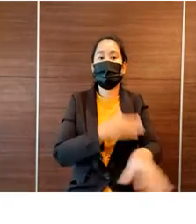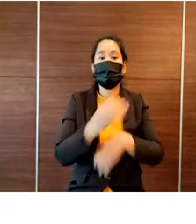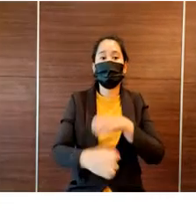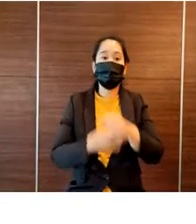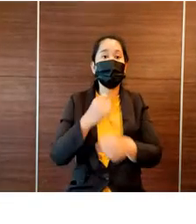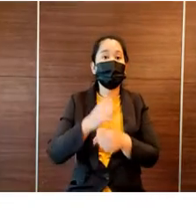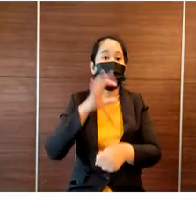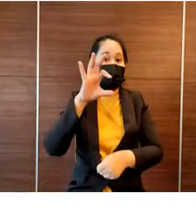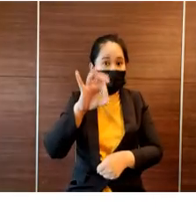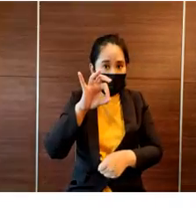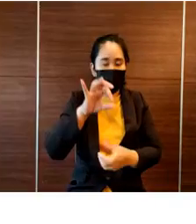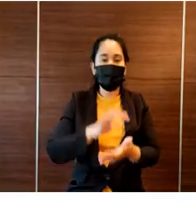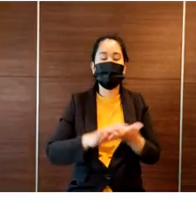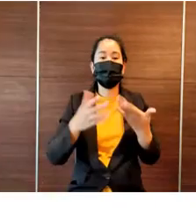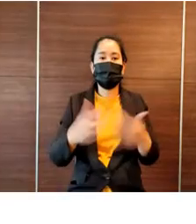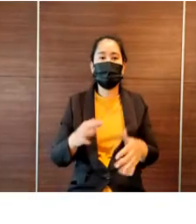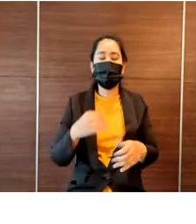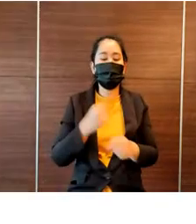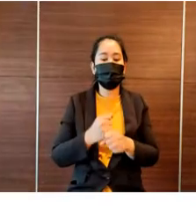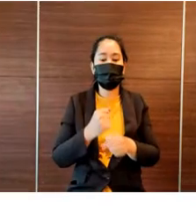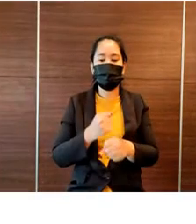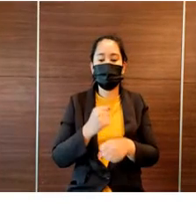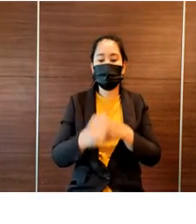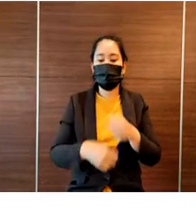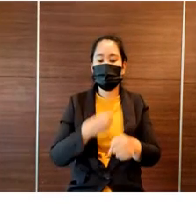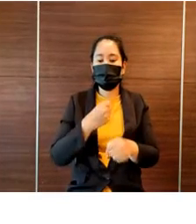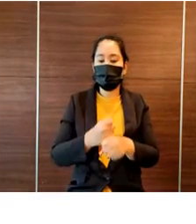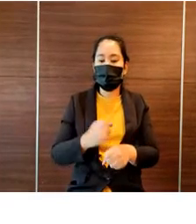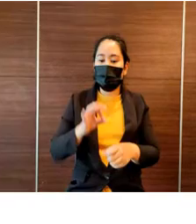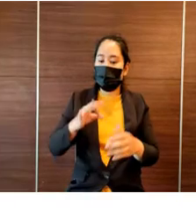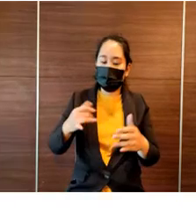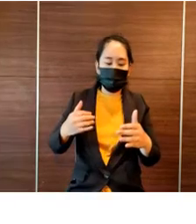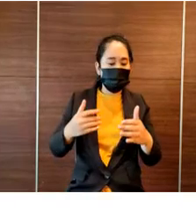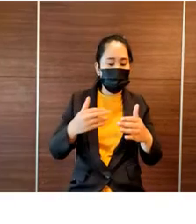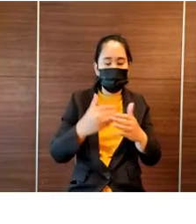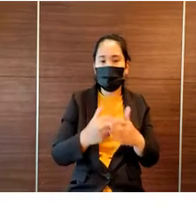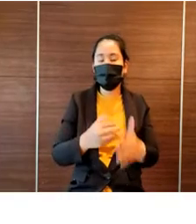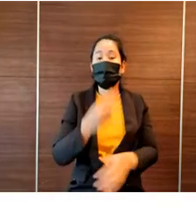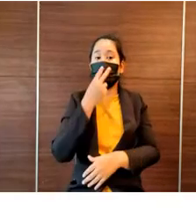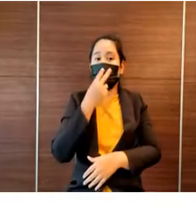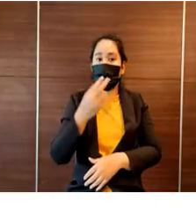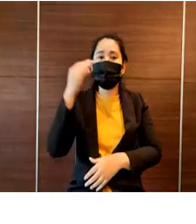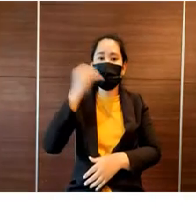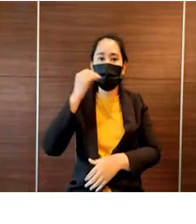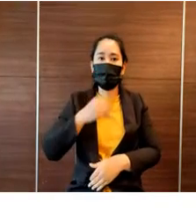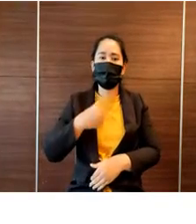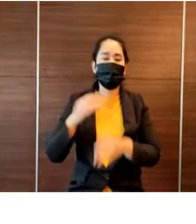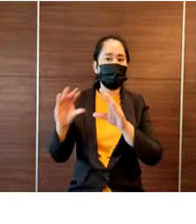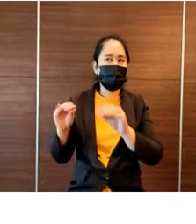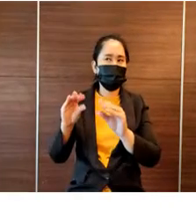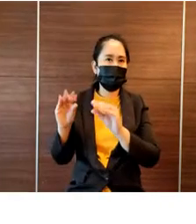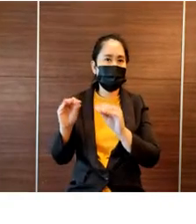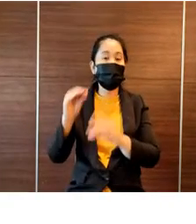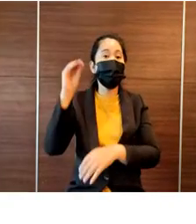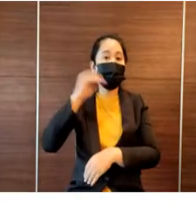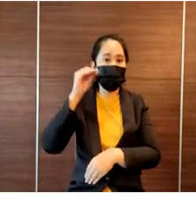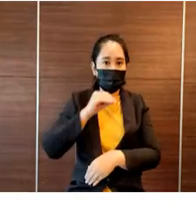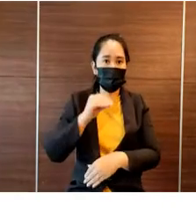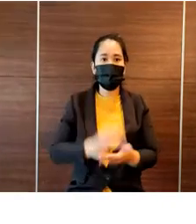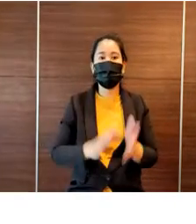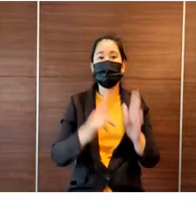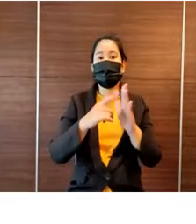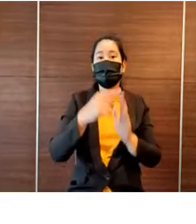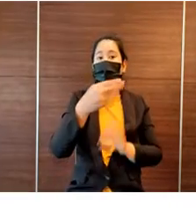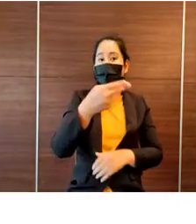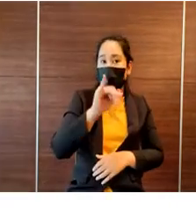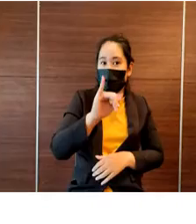19ครับแต่ตลอดระยะเวลา19ปีที่ผ่านมาเนี่ยเราจะได้ยินคนพูดอยู่เสมอเลยว่าคนติดเชื้อ